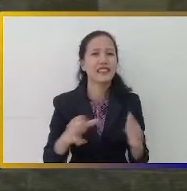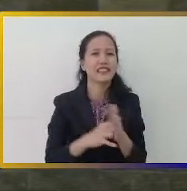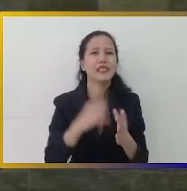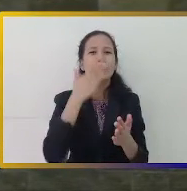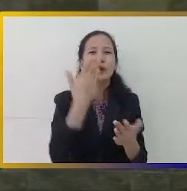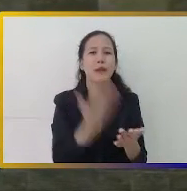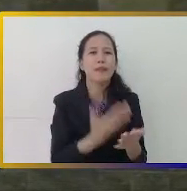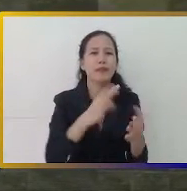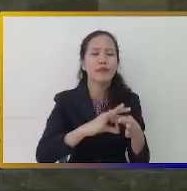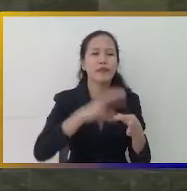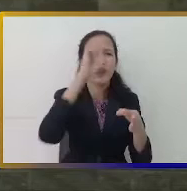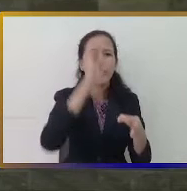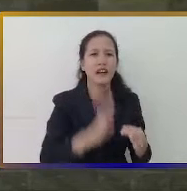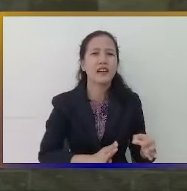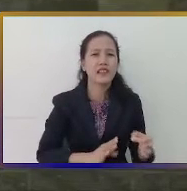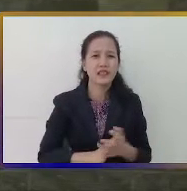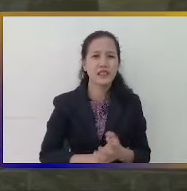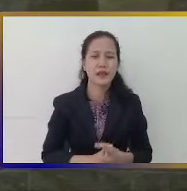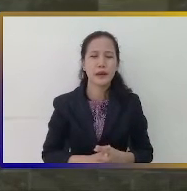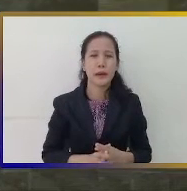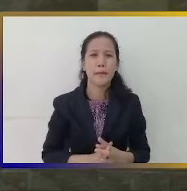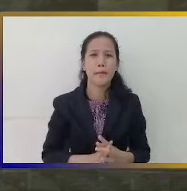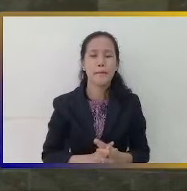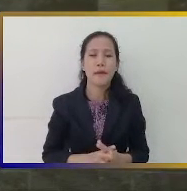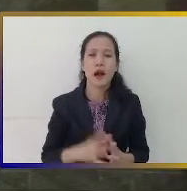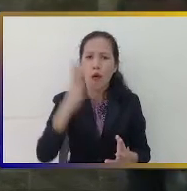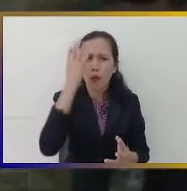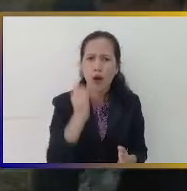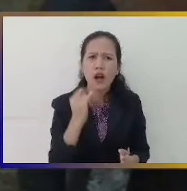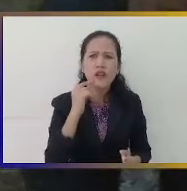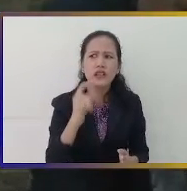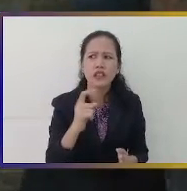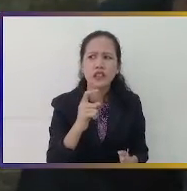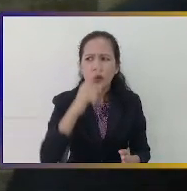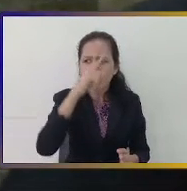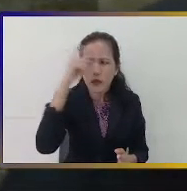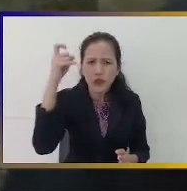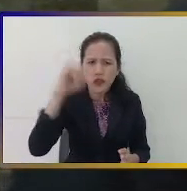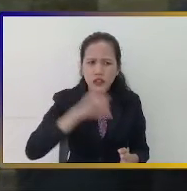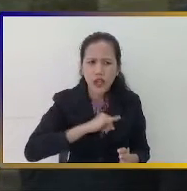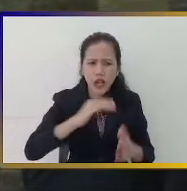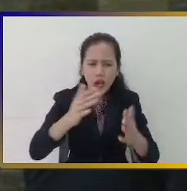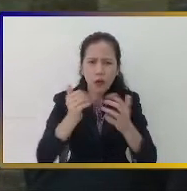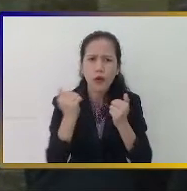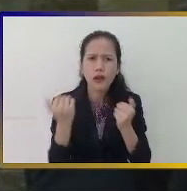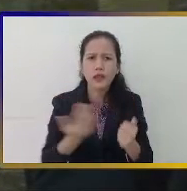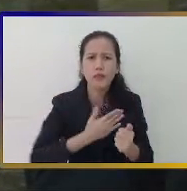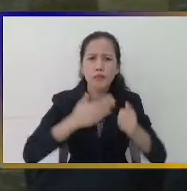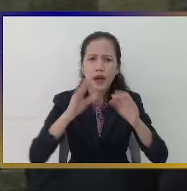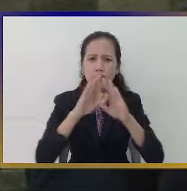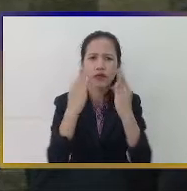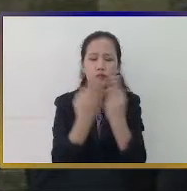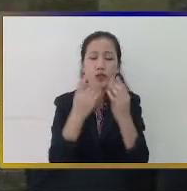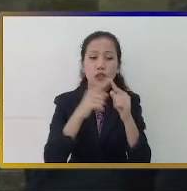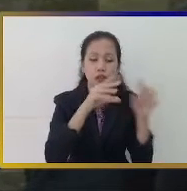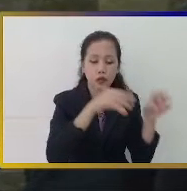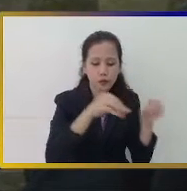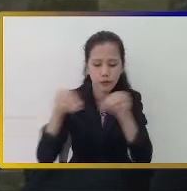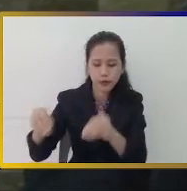Panginoon. Bakit ko ito sinasabi? Because I want my family to put their trust in God.